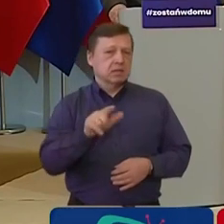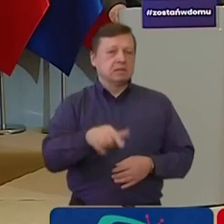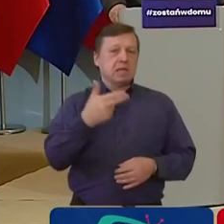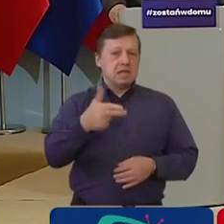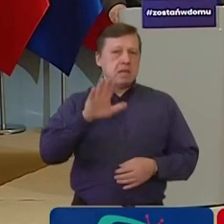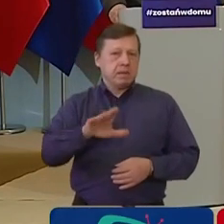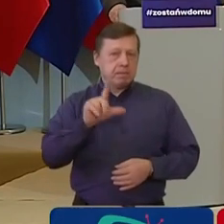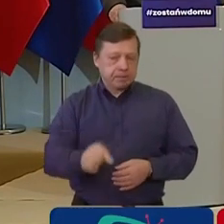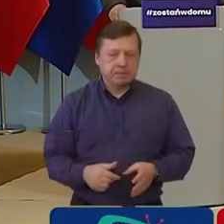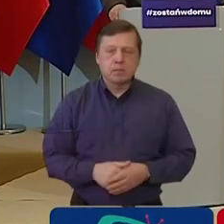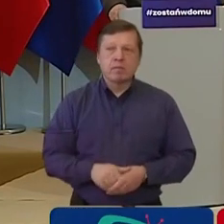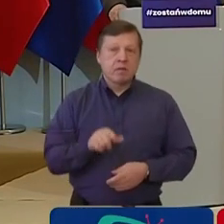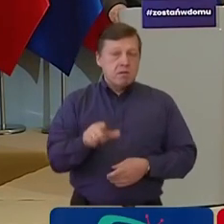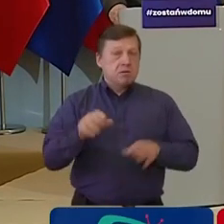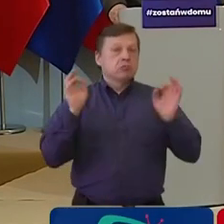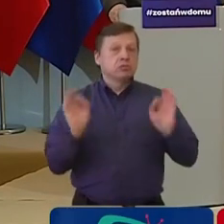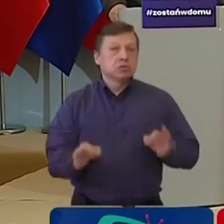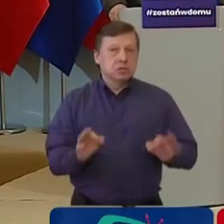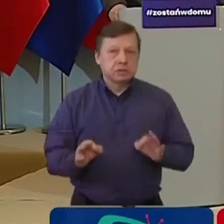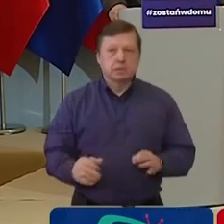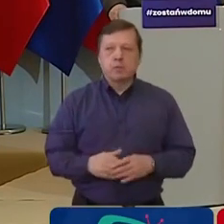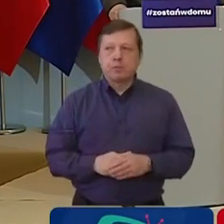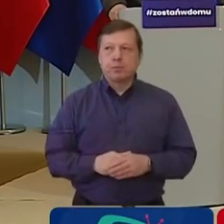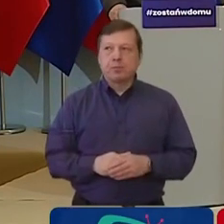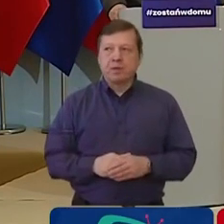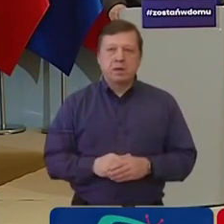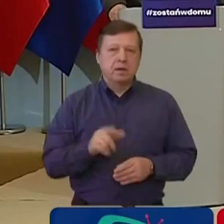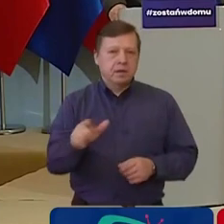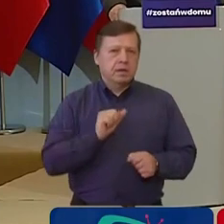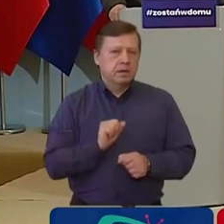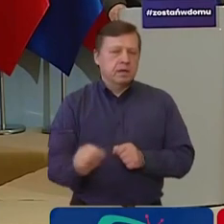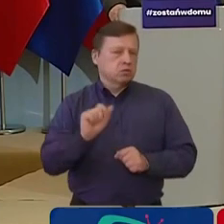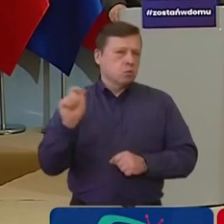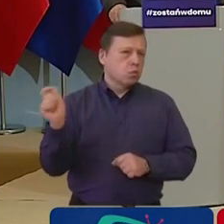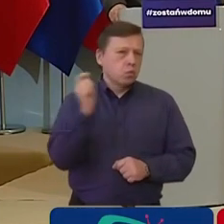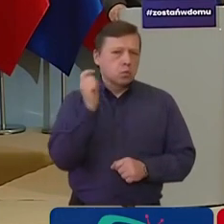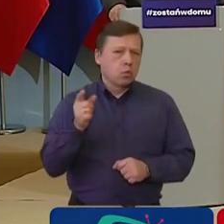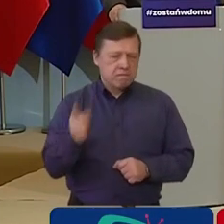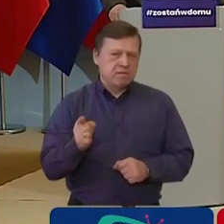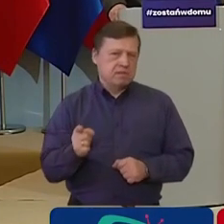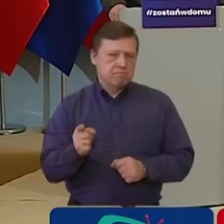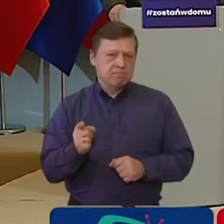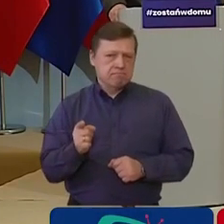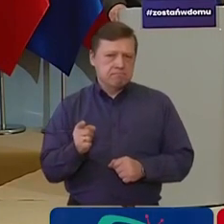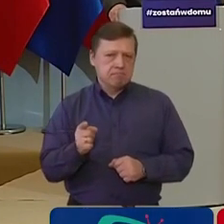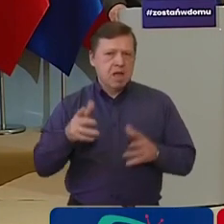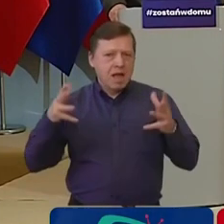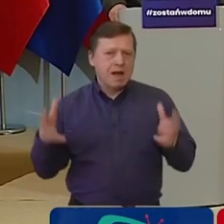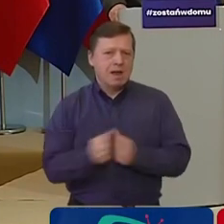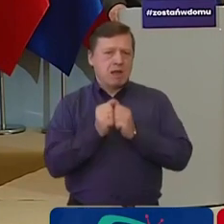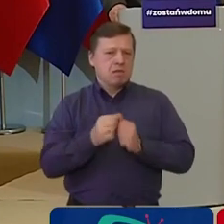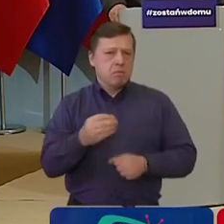który dzisiaj jest nieodzownym, kluczowym ogniwem ratowania